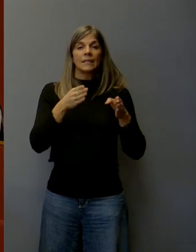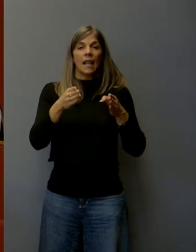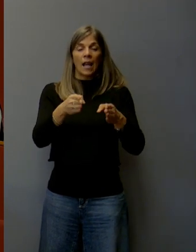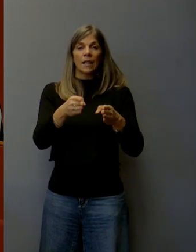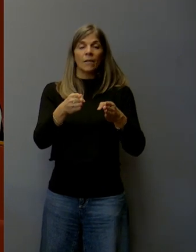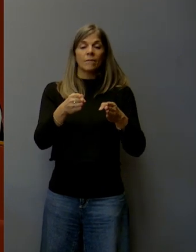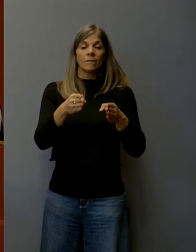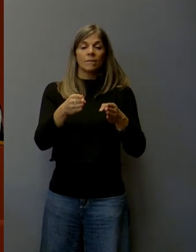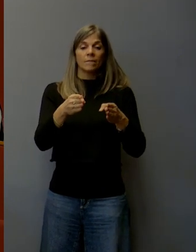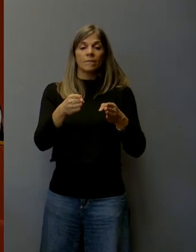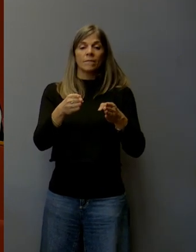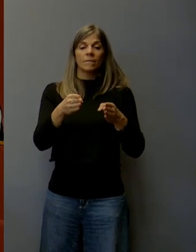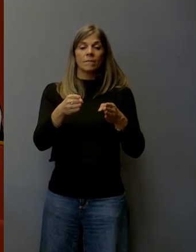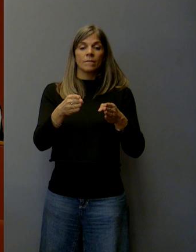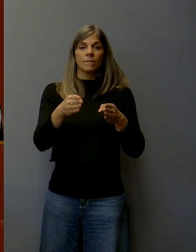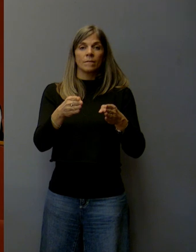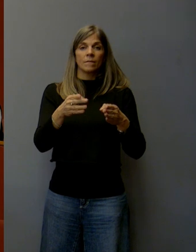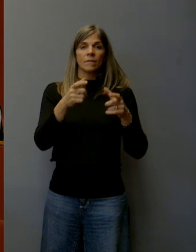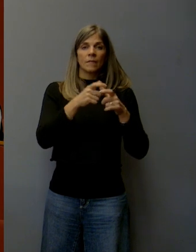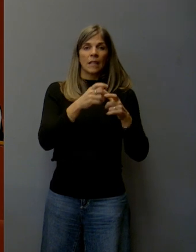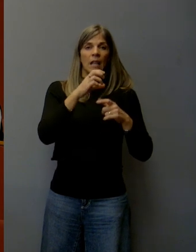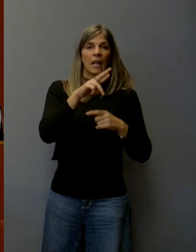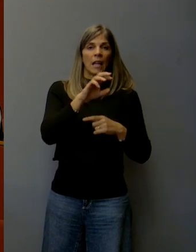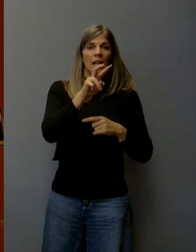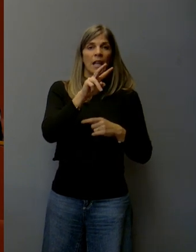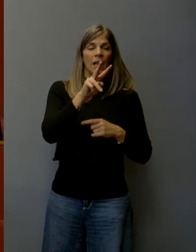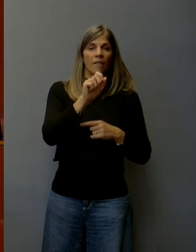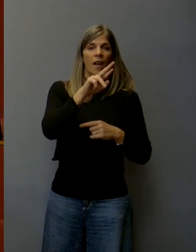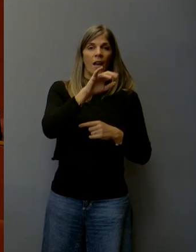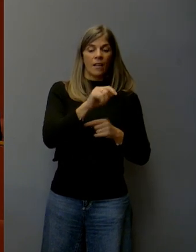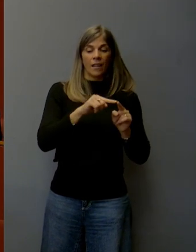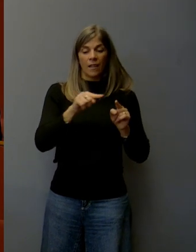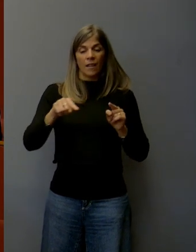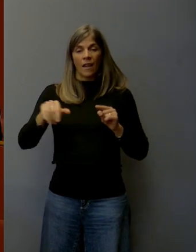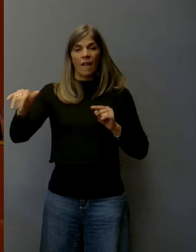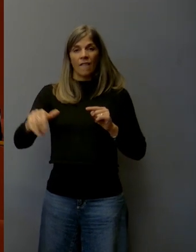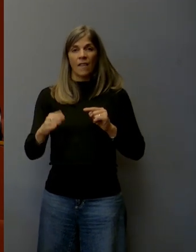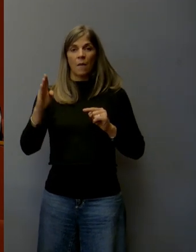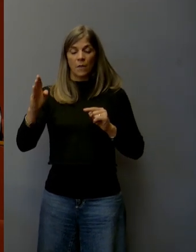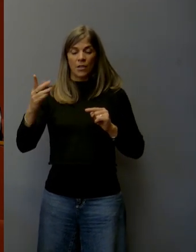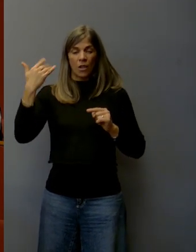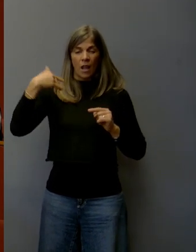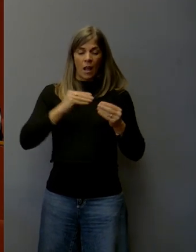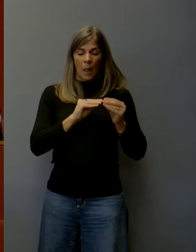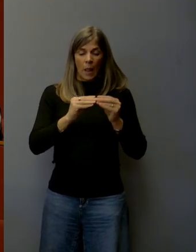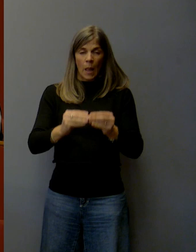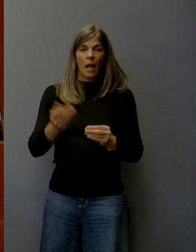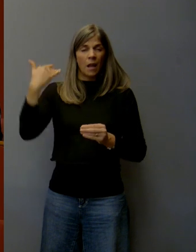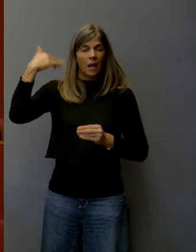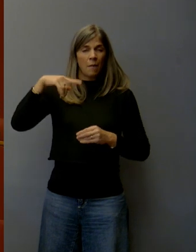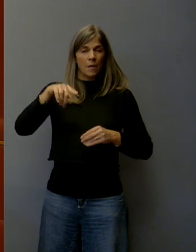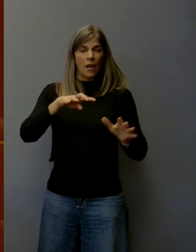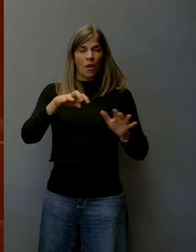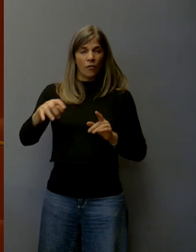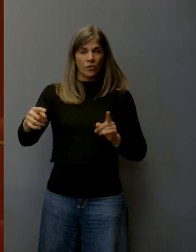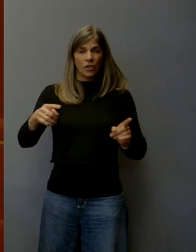e che porta via della brigna questa strada è stata realizzata inizio Novecento è un'unica carreggiata